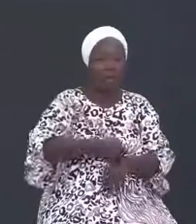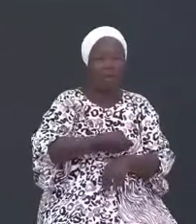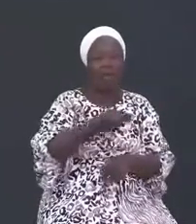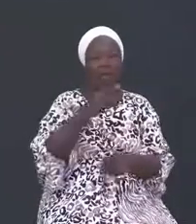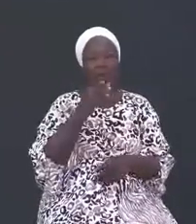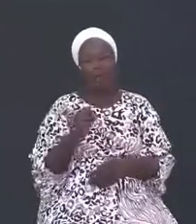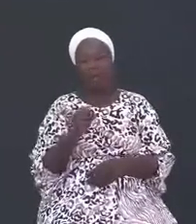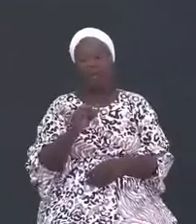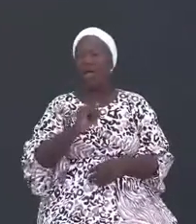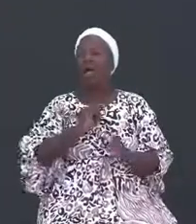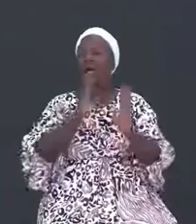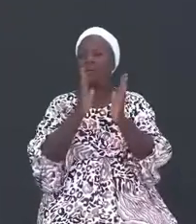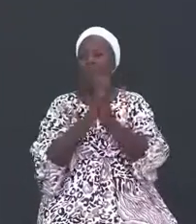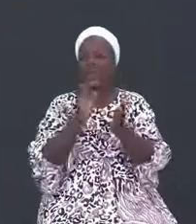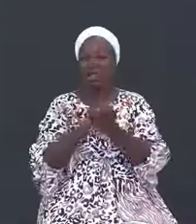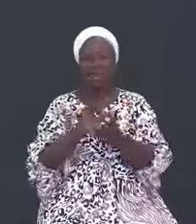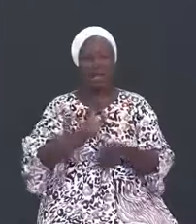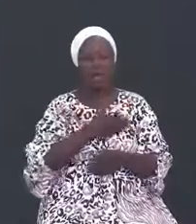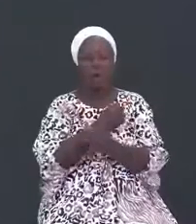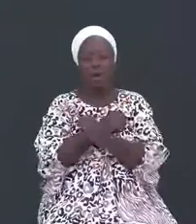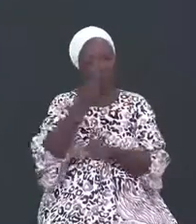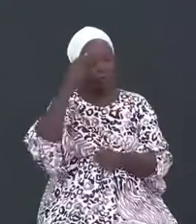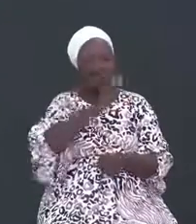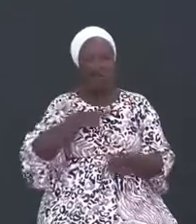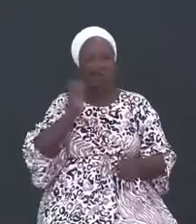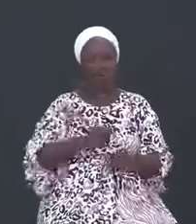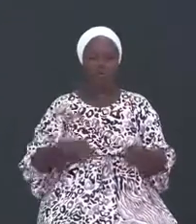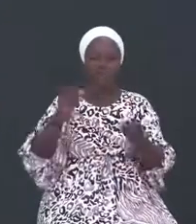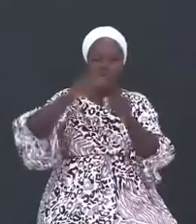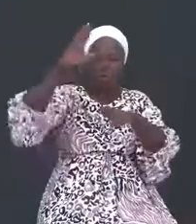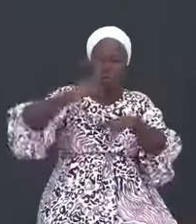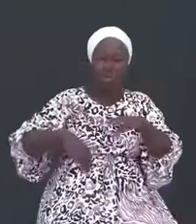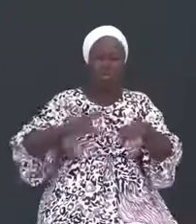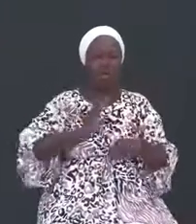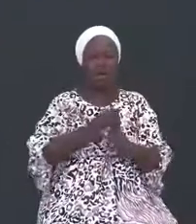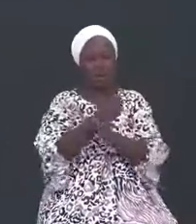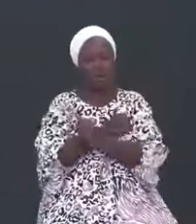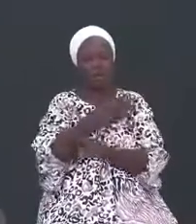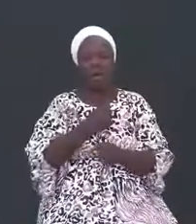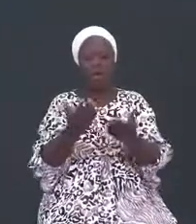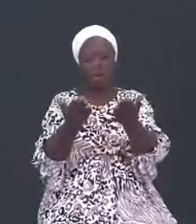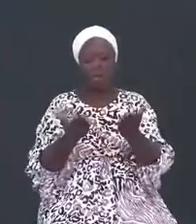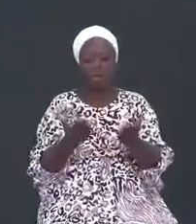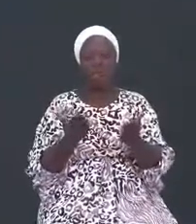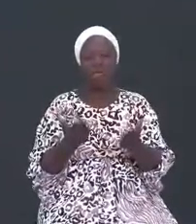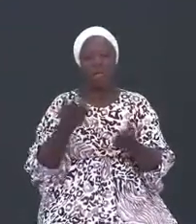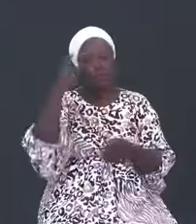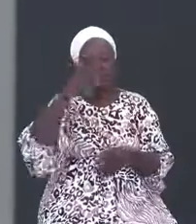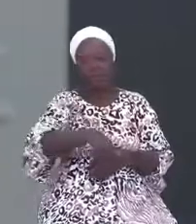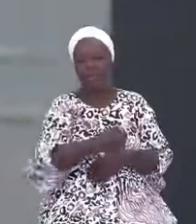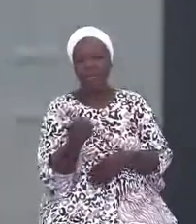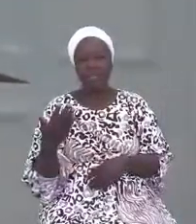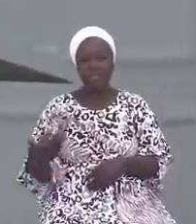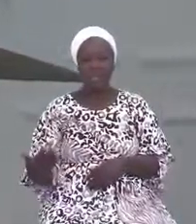pour Christ soit au-dessus et au-delà de notre amour de nos désirs pour tout autre chose